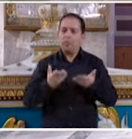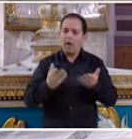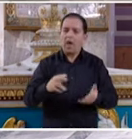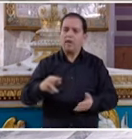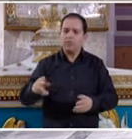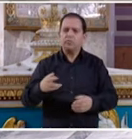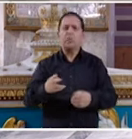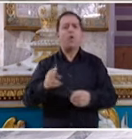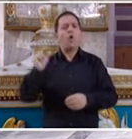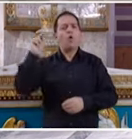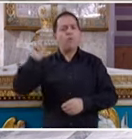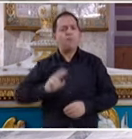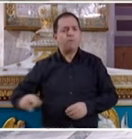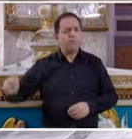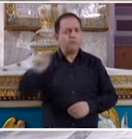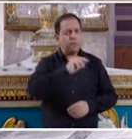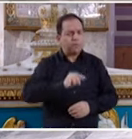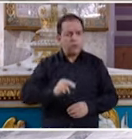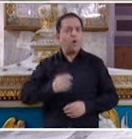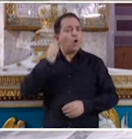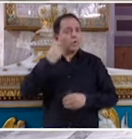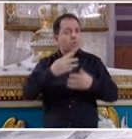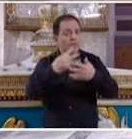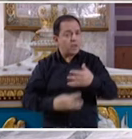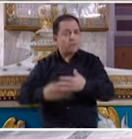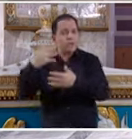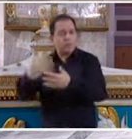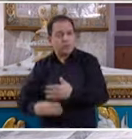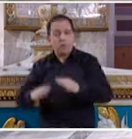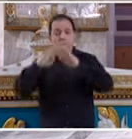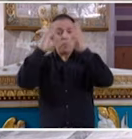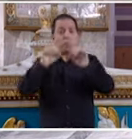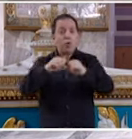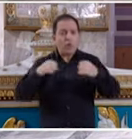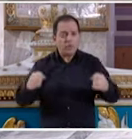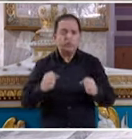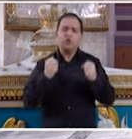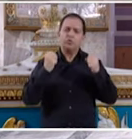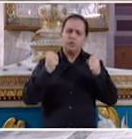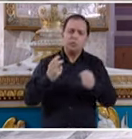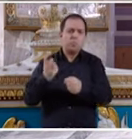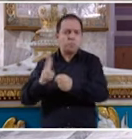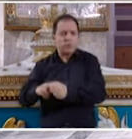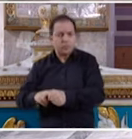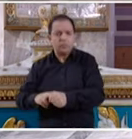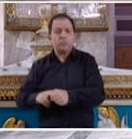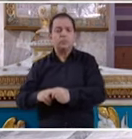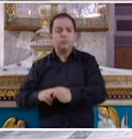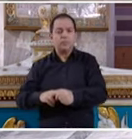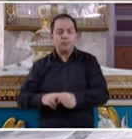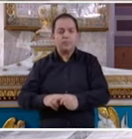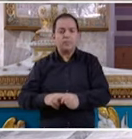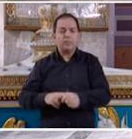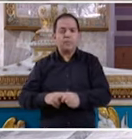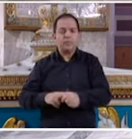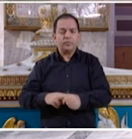ημών, και όνε μνημονεύσαμεν τη Θεία και ιερά προθέση, ζώντων και κοιμημένων, και της διακονίας